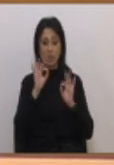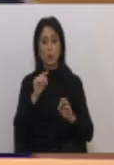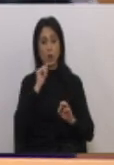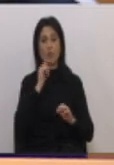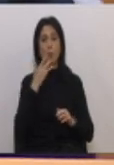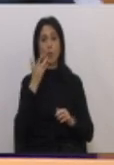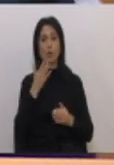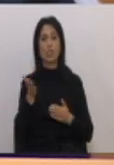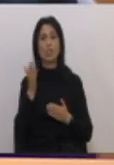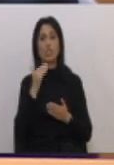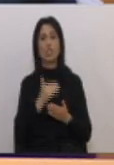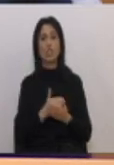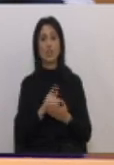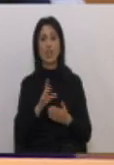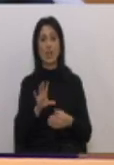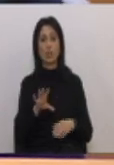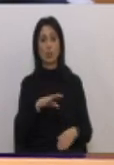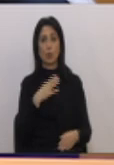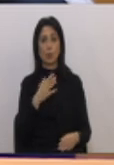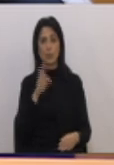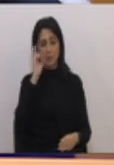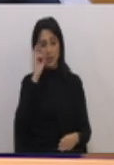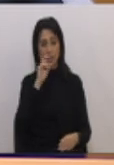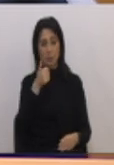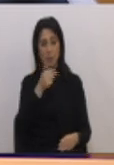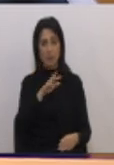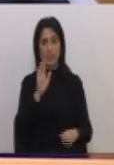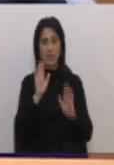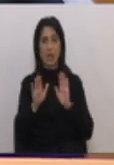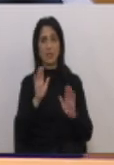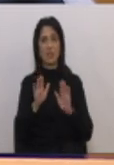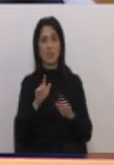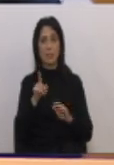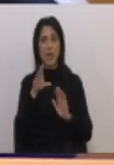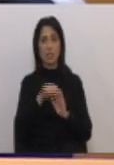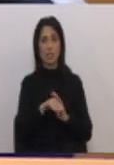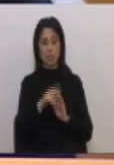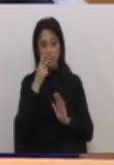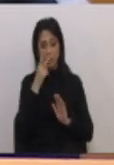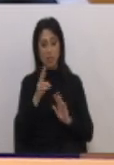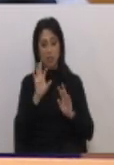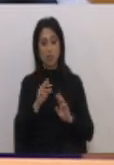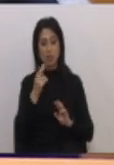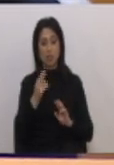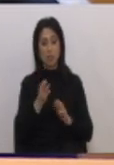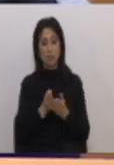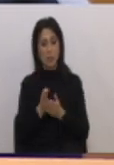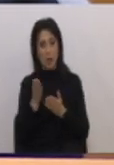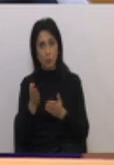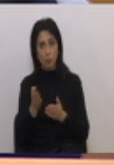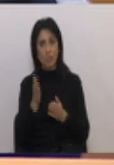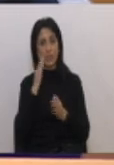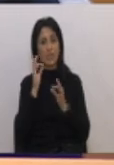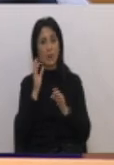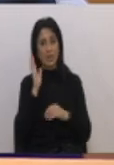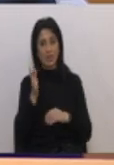ეკონომიკური პოლიტიკის შედეგად, რაც ქონდა მთავრობას და პრემიერის ხელმძღვანელობით. მათ შორის გადაიხედება სოციალური მიმართულება და უფრო